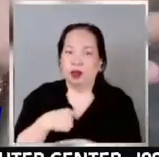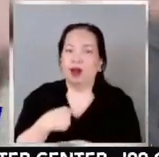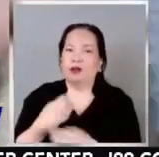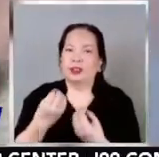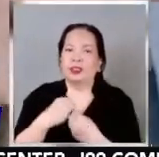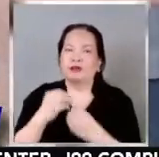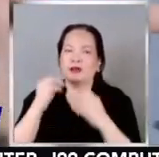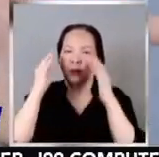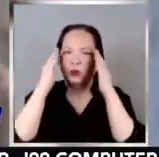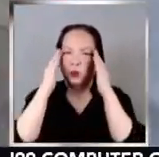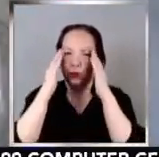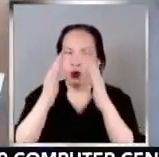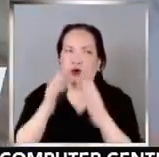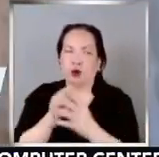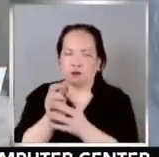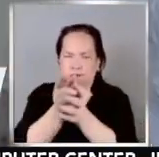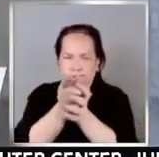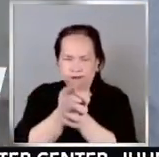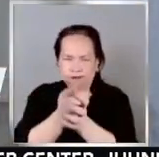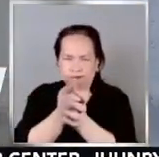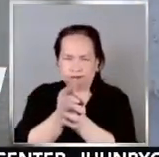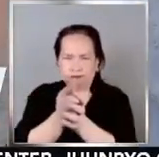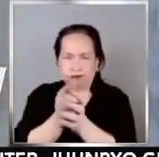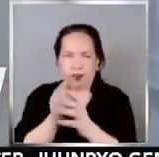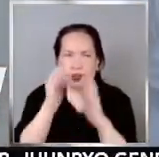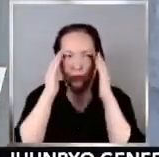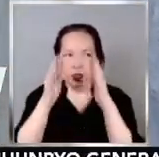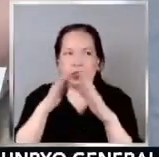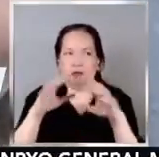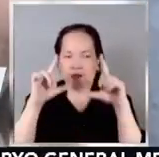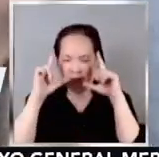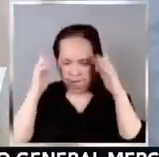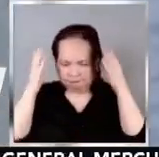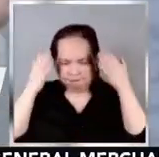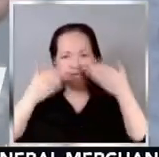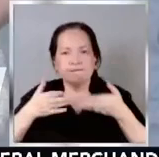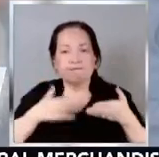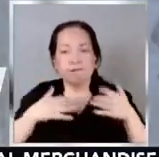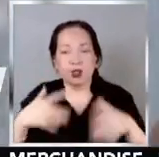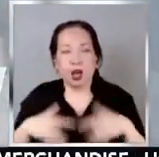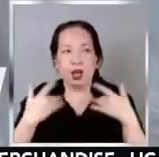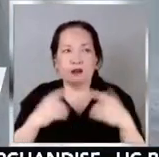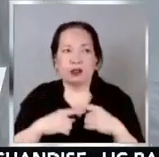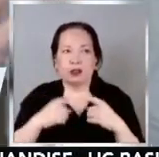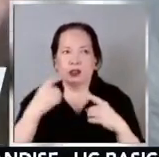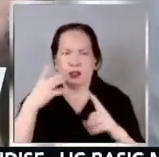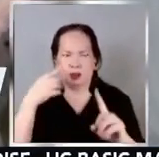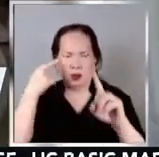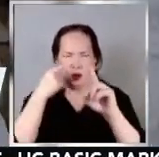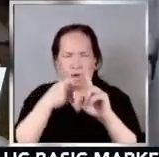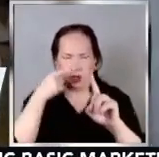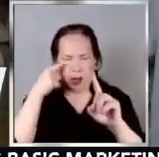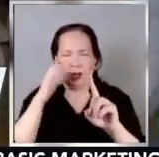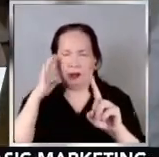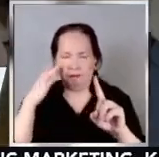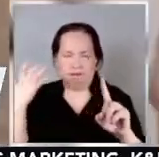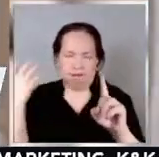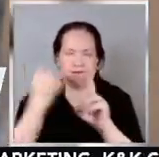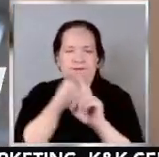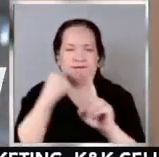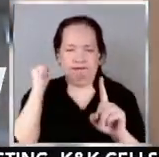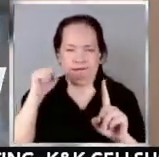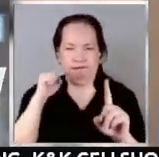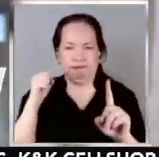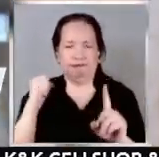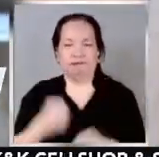to shoot yung target mo, and parang na-apply ko siya sa life ko. Kapag nakatingin ka lang talaga sa target mo, mapupuntahan at mapupuntahan mo siya. Ganun po.